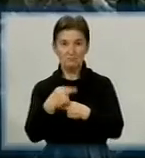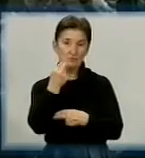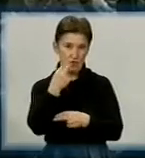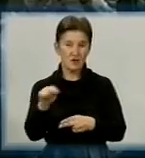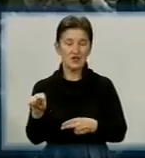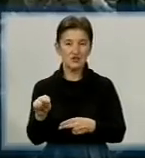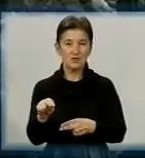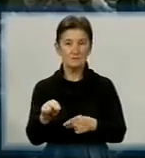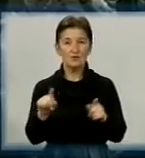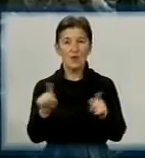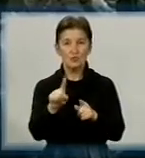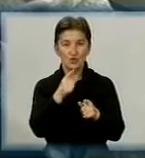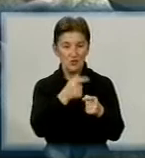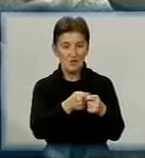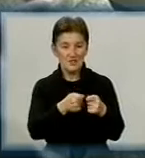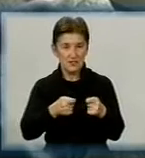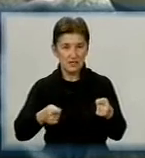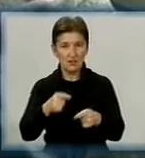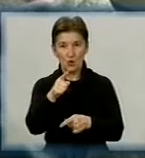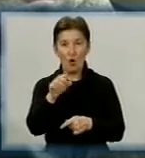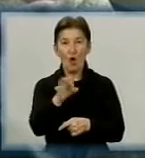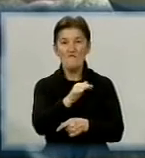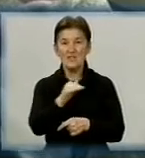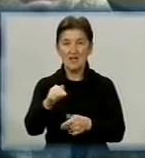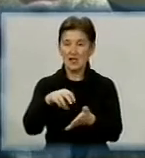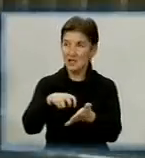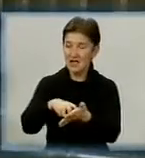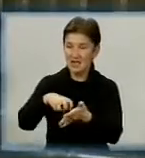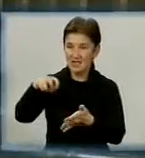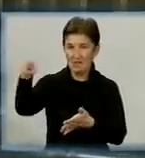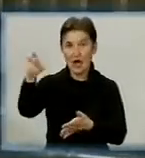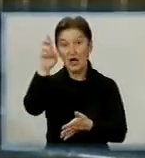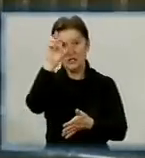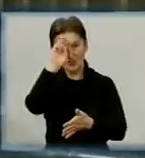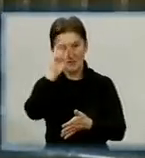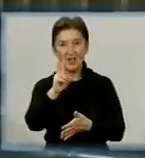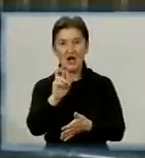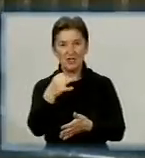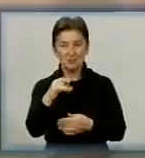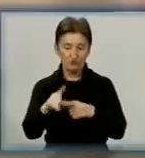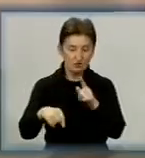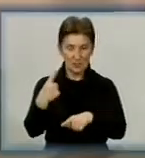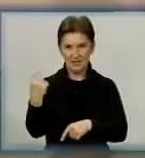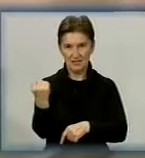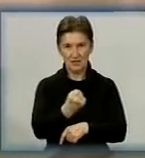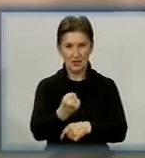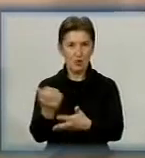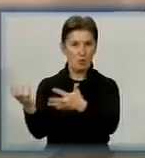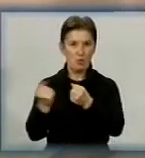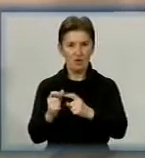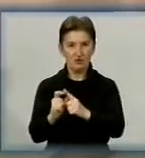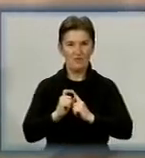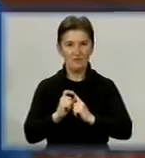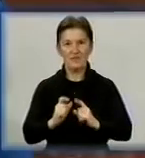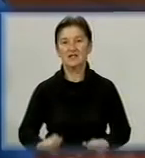ж кошти здравниці затримують, ми надіслали офіційний лист у державне казначейство. Відповідь має прийти за тиждень. Ігор Токар, Ілля Зеленкін, «День за